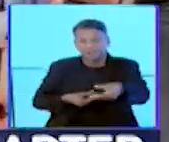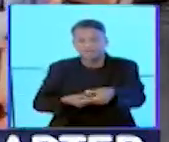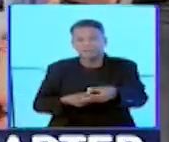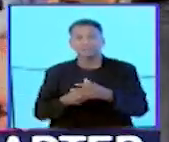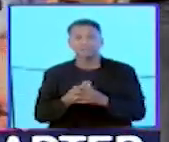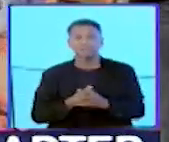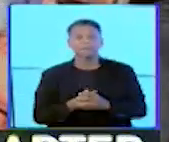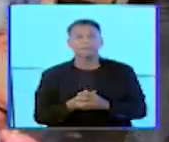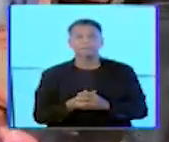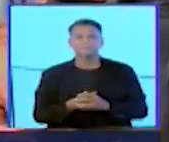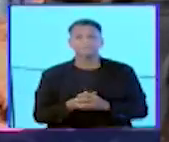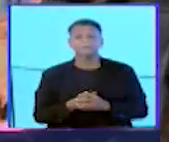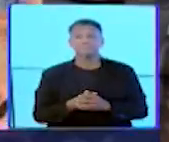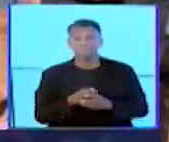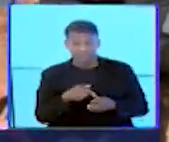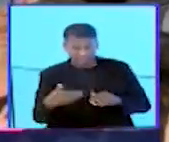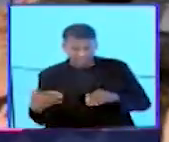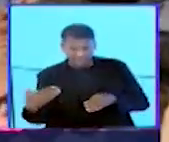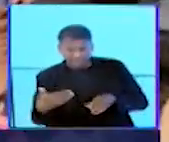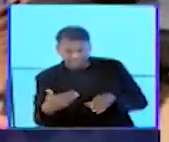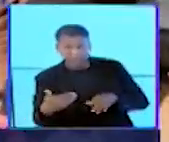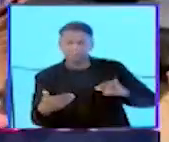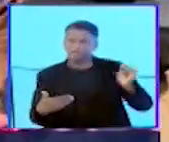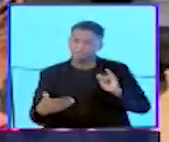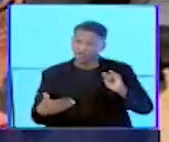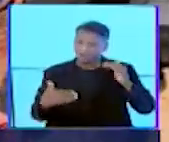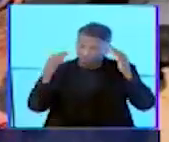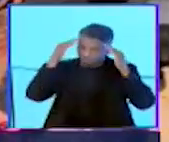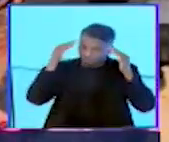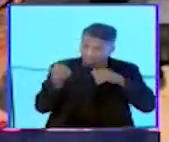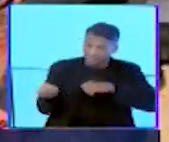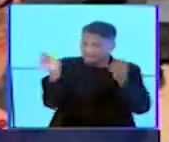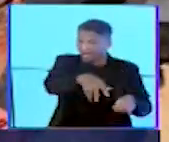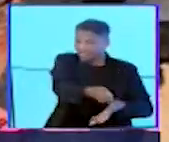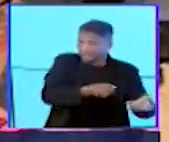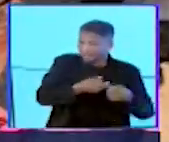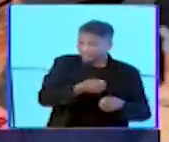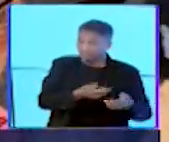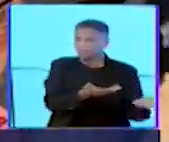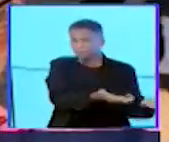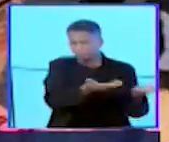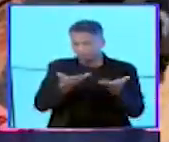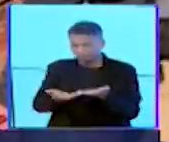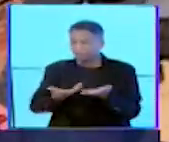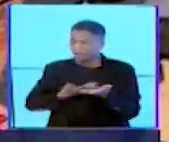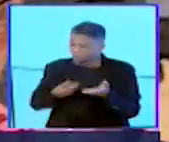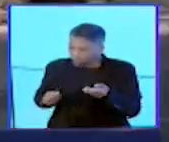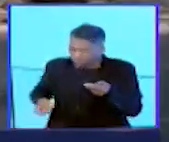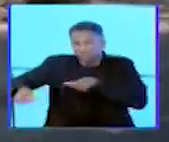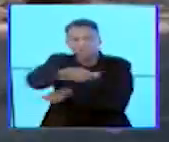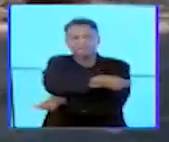hasil tangkapan saya bersama dengan para nelayan di Pulau Pura. Dan sekarang mau barter dengan hasil